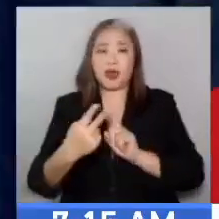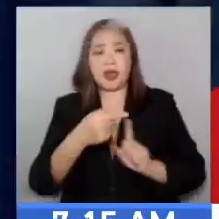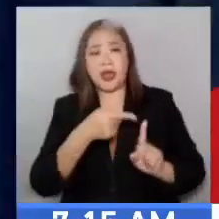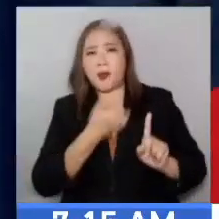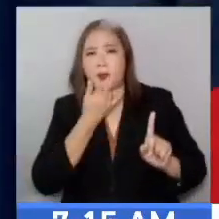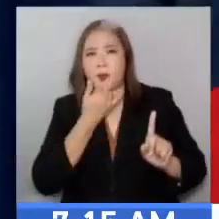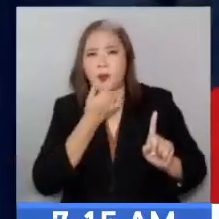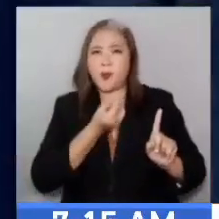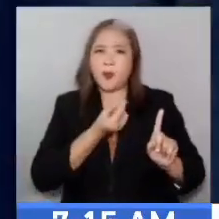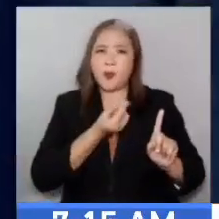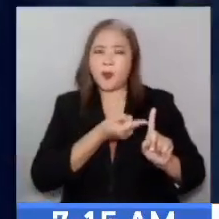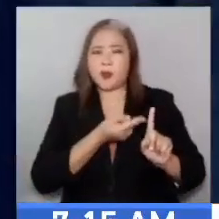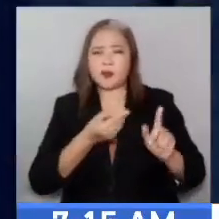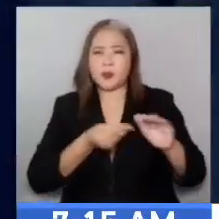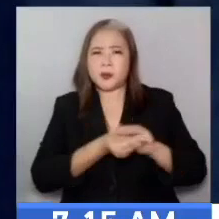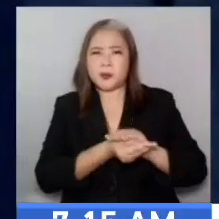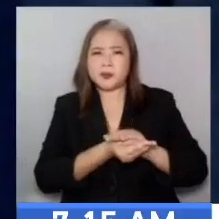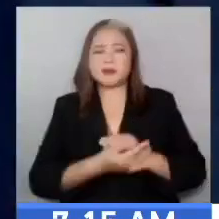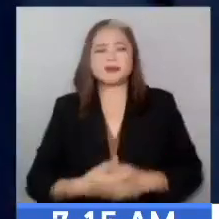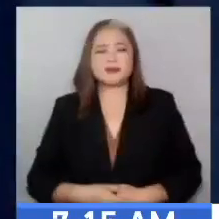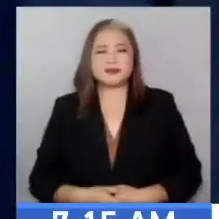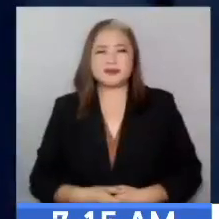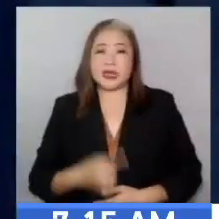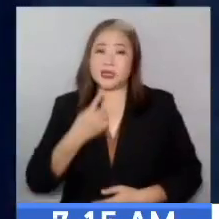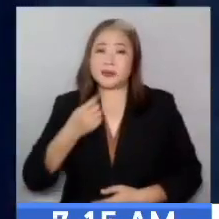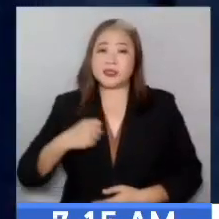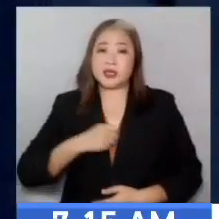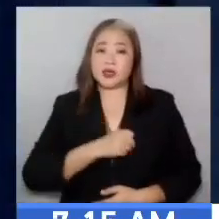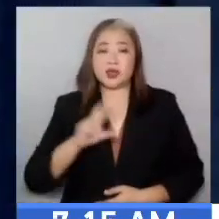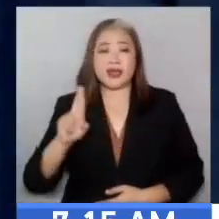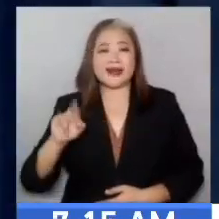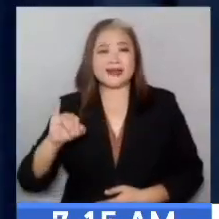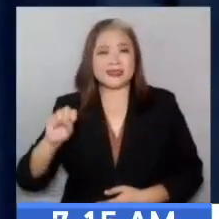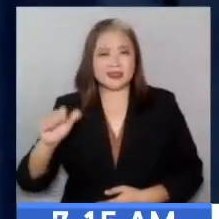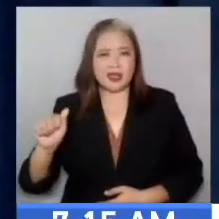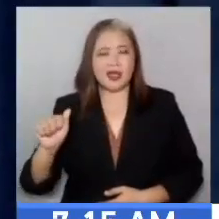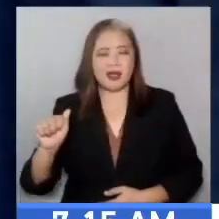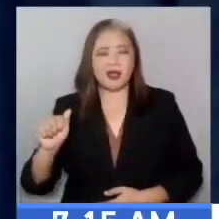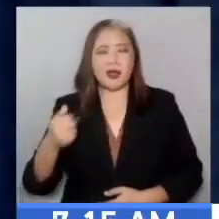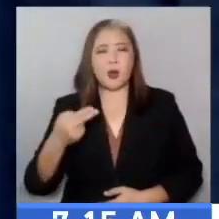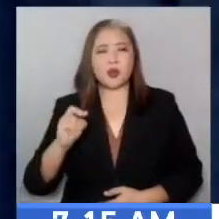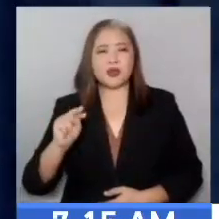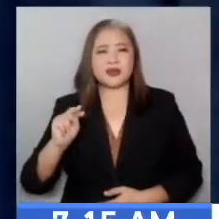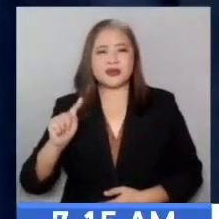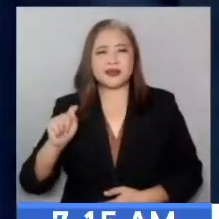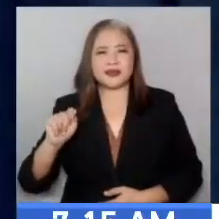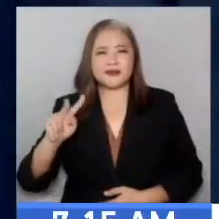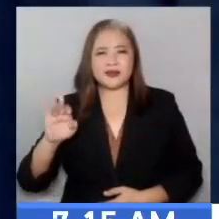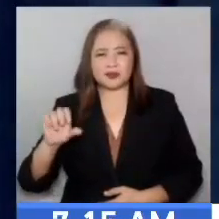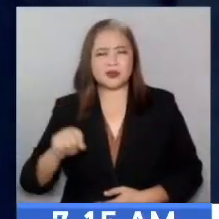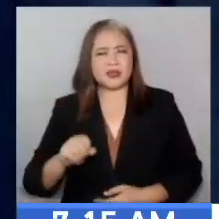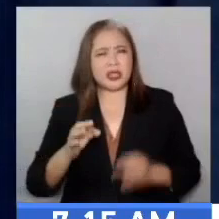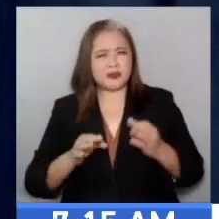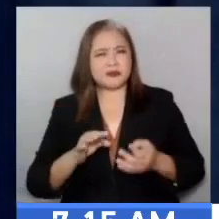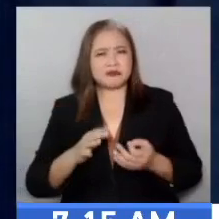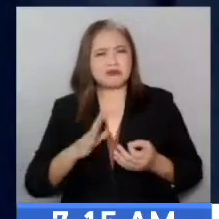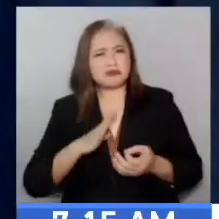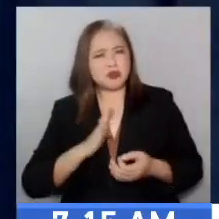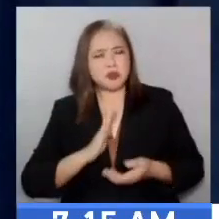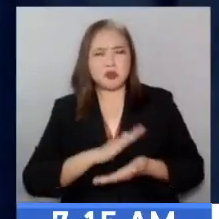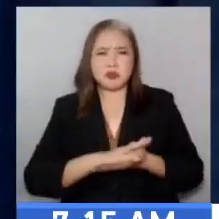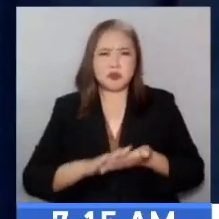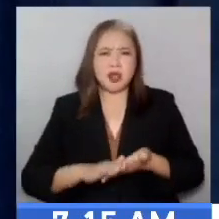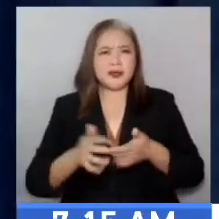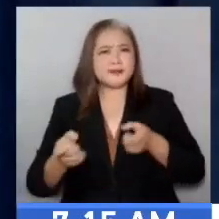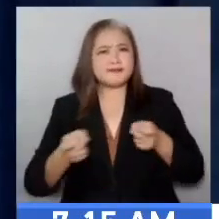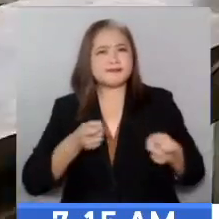mo Sabi naman ni senadora Riza ontiveros kung talaga raw malinis ang pamamahala walang dahilan para matakot at iwasan ang